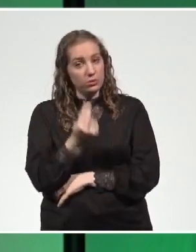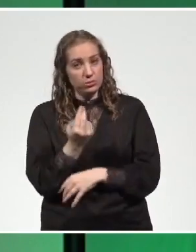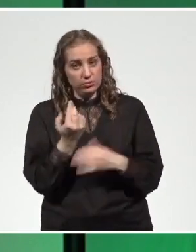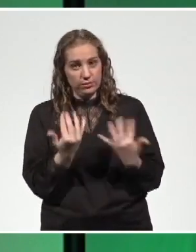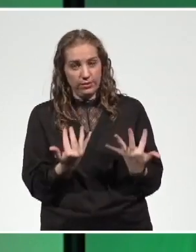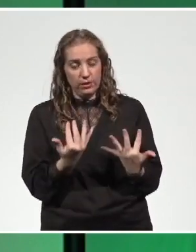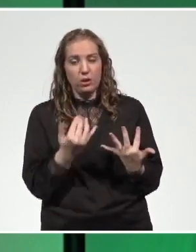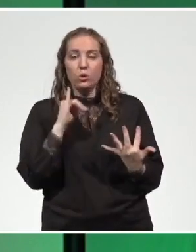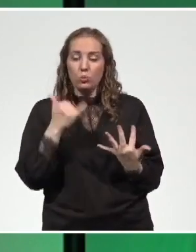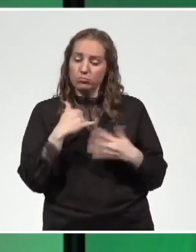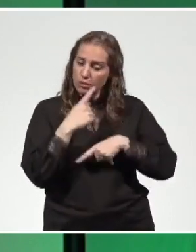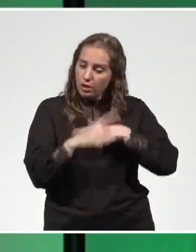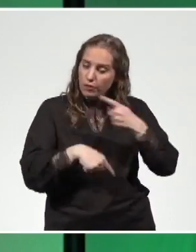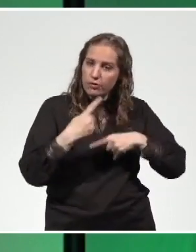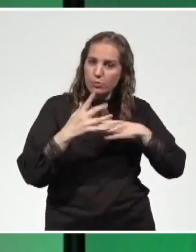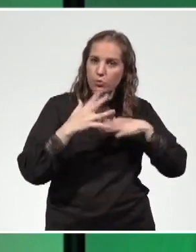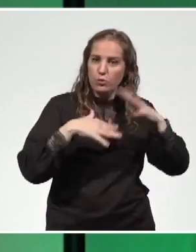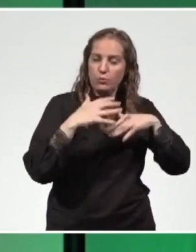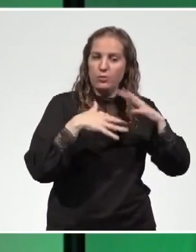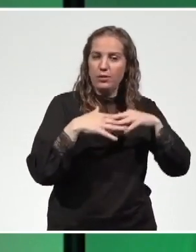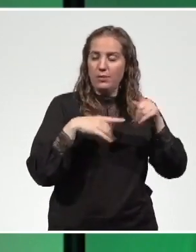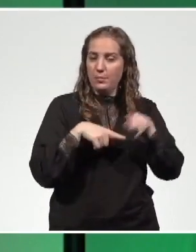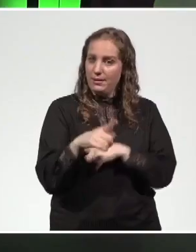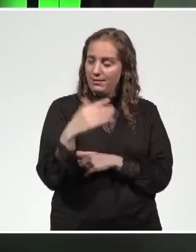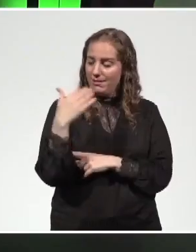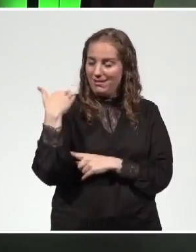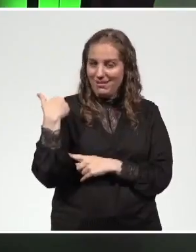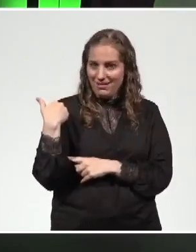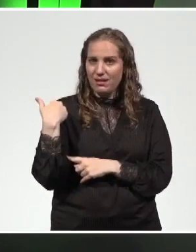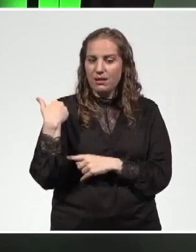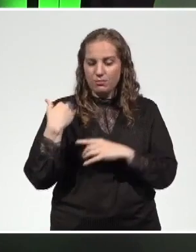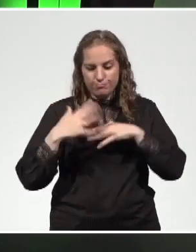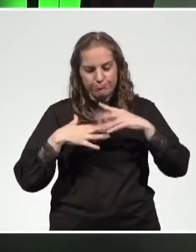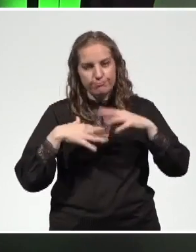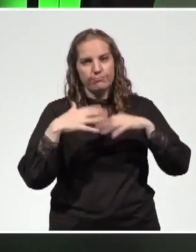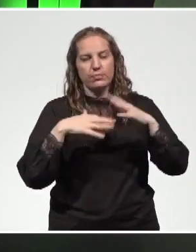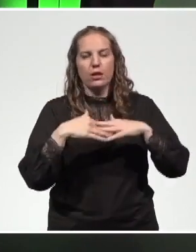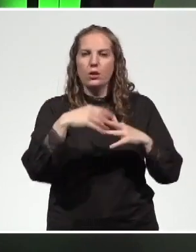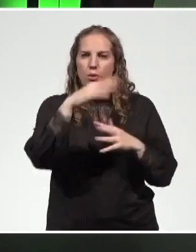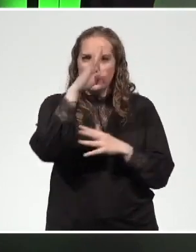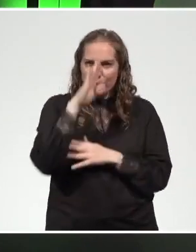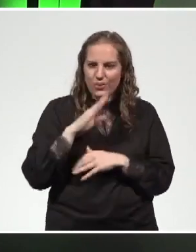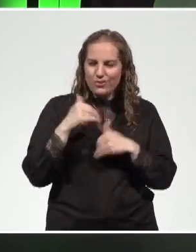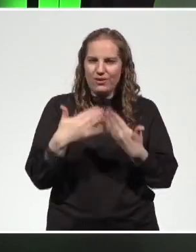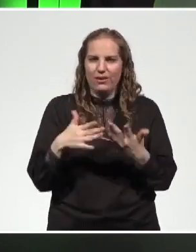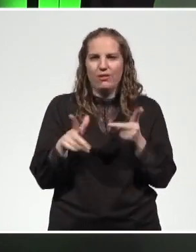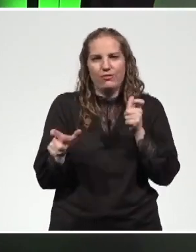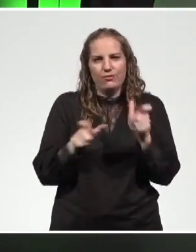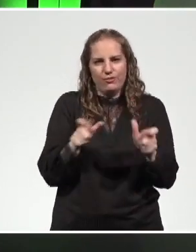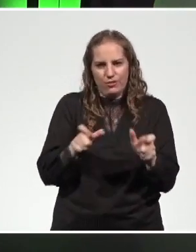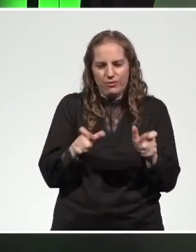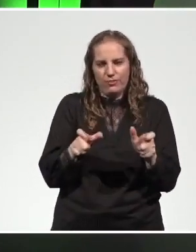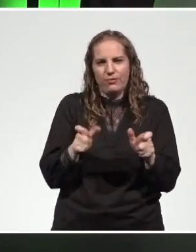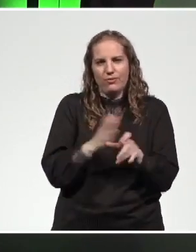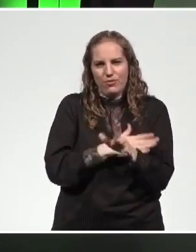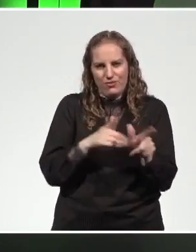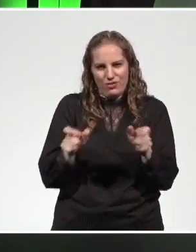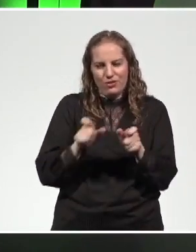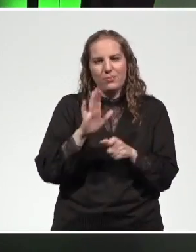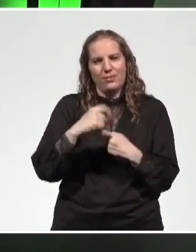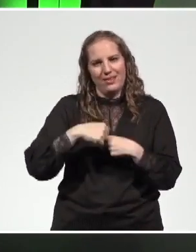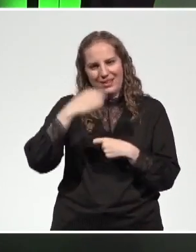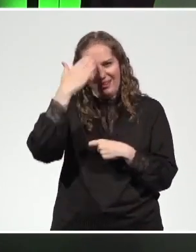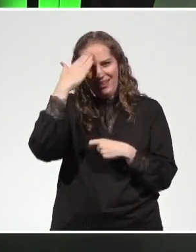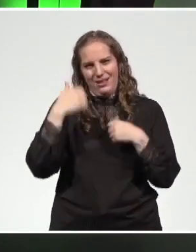áfram þessari uppbyggingu sem að hófst á þessu kjörtímabili og byggja upp raunverulegar forvarnir í geðheilbrigðismálum út allt land.